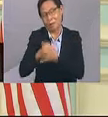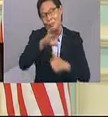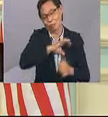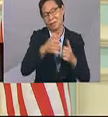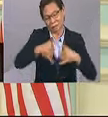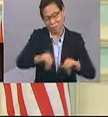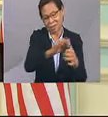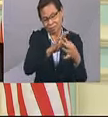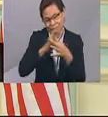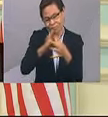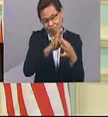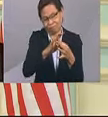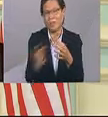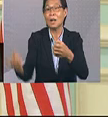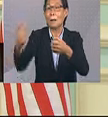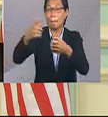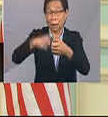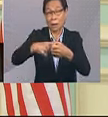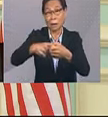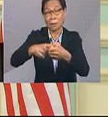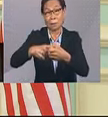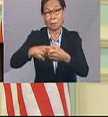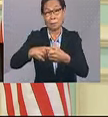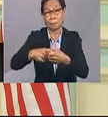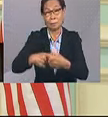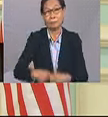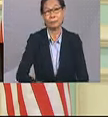bekerjasama. Mengenai